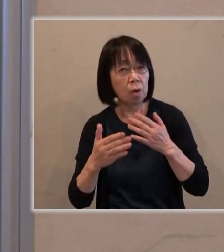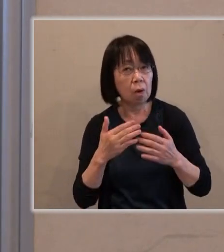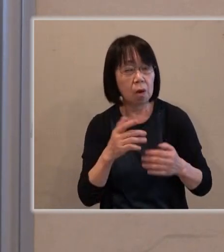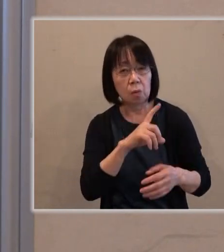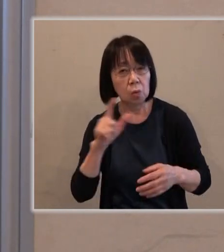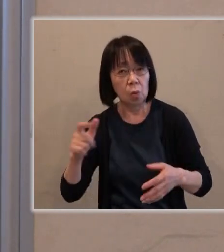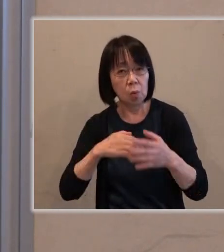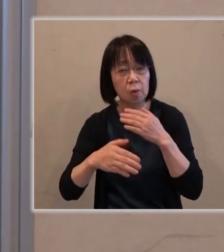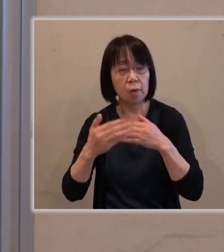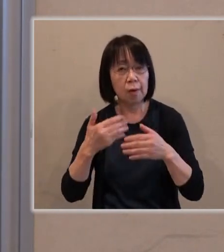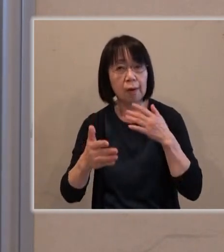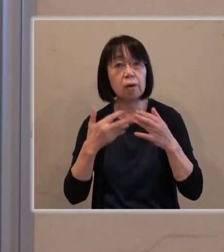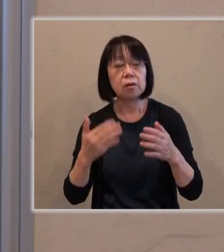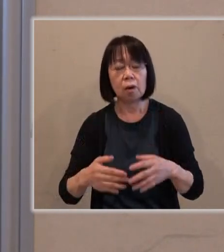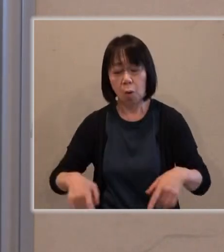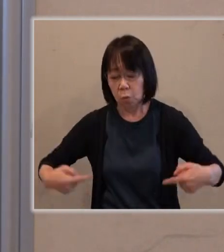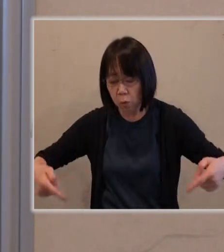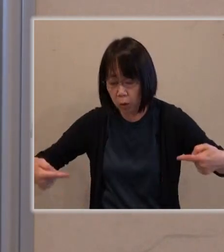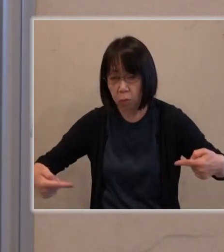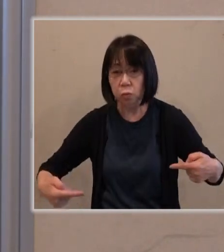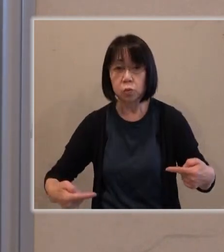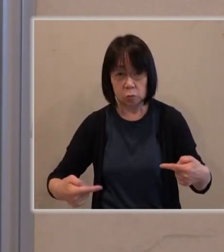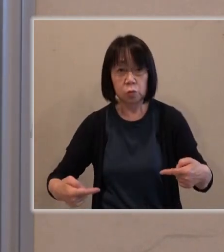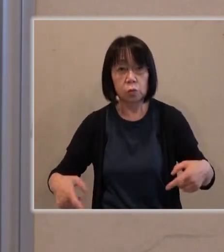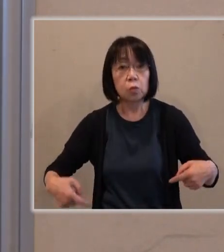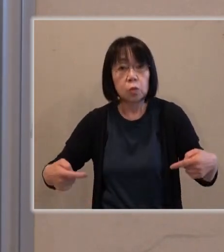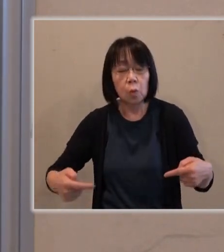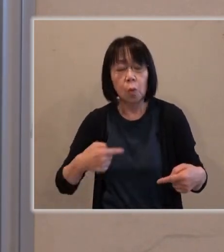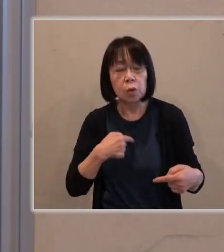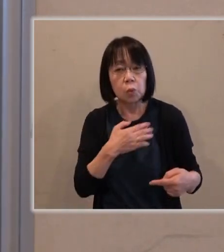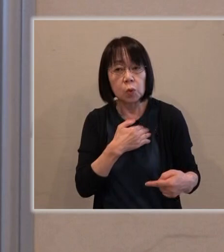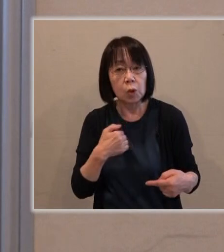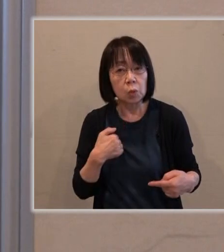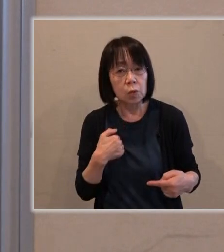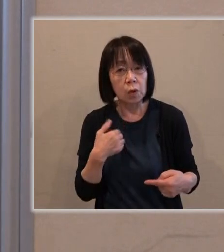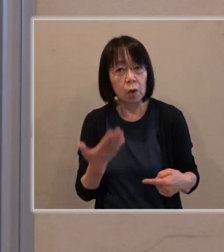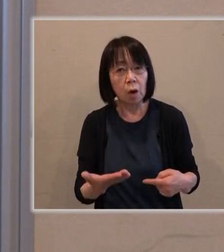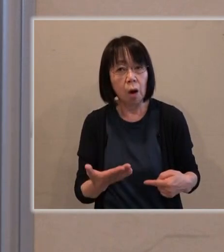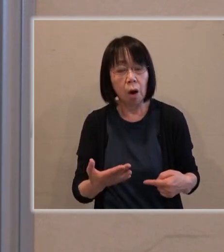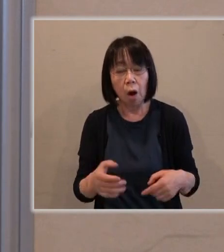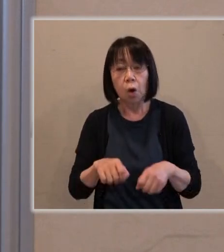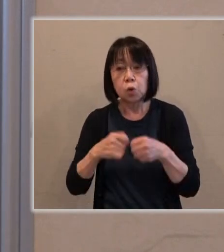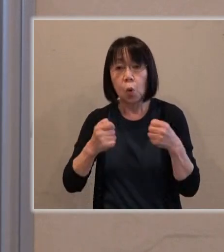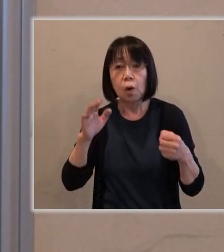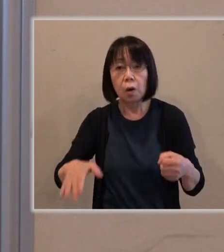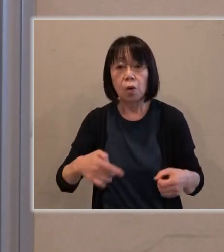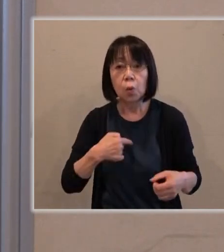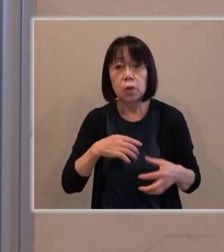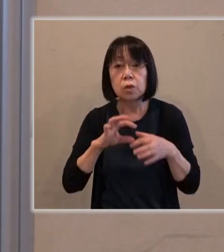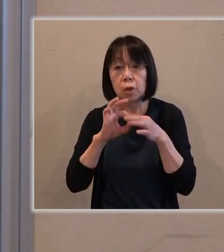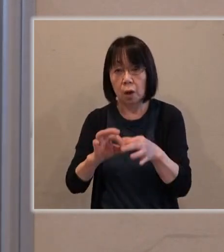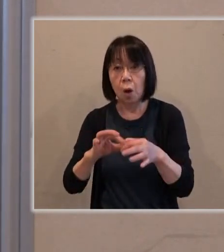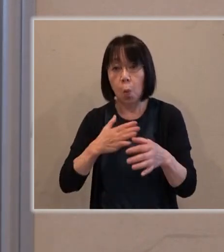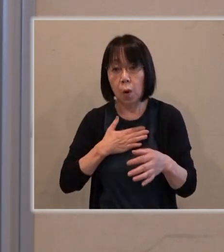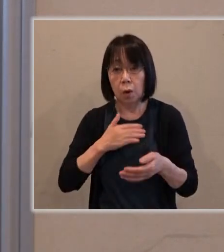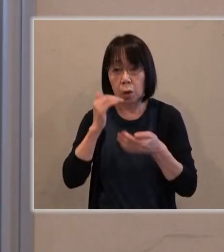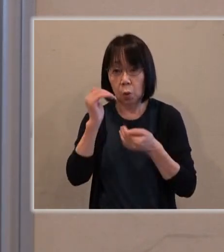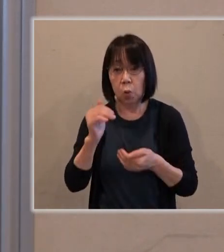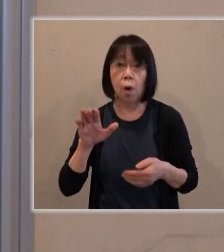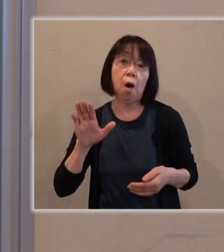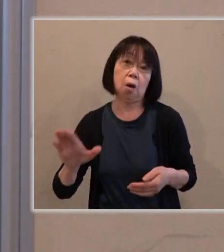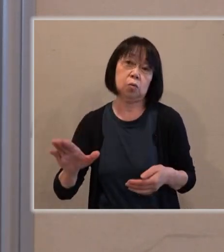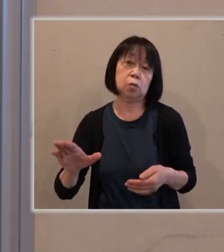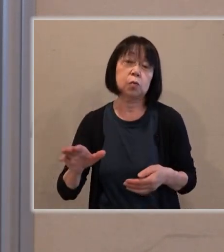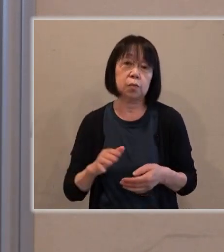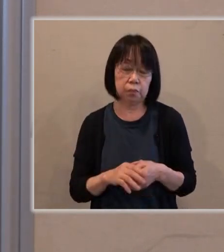ないか、でこのね、障害を持った私だから分かったことたくさんあるんですよね。自分障害になる、障害を持つまでは